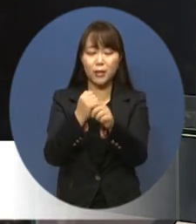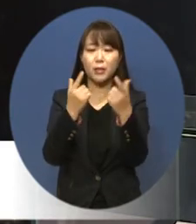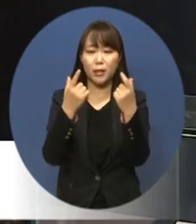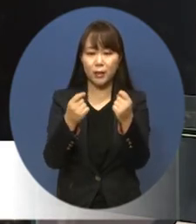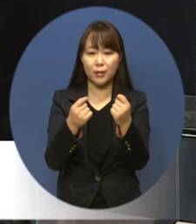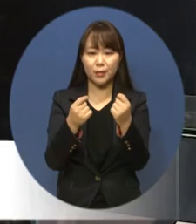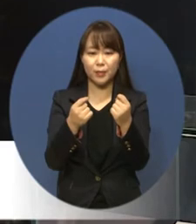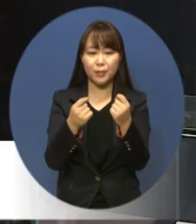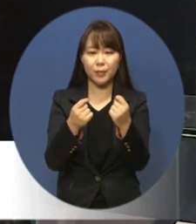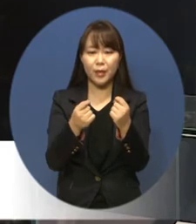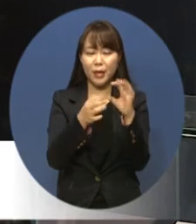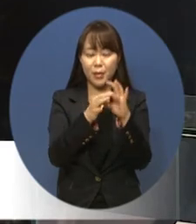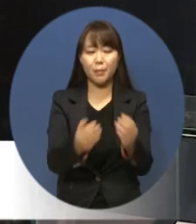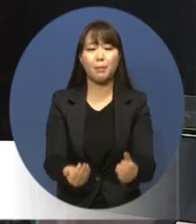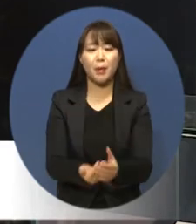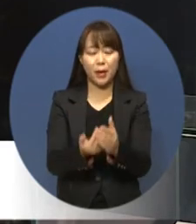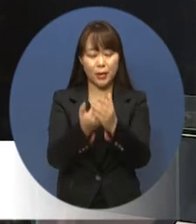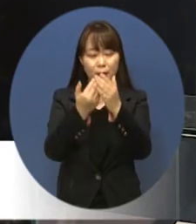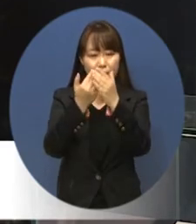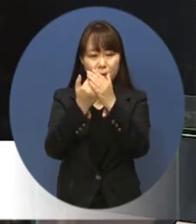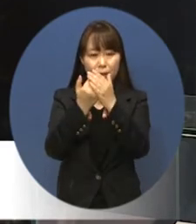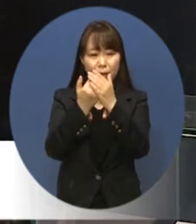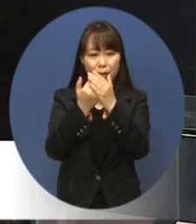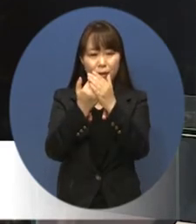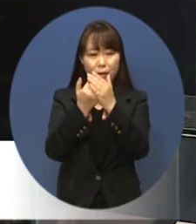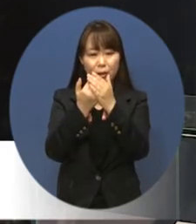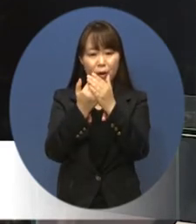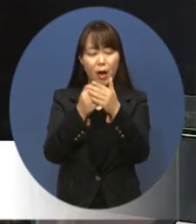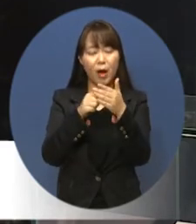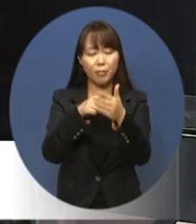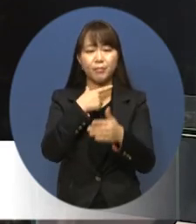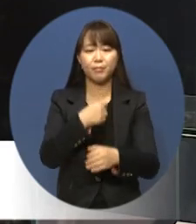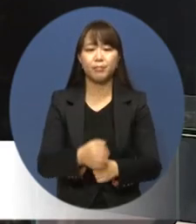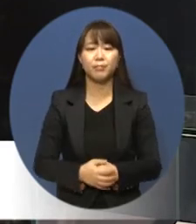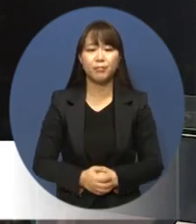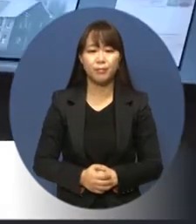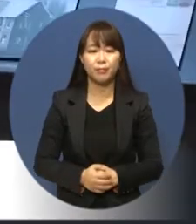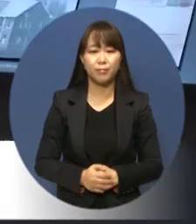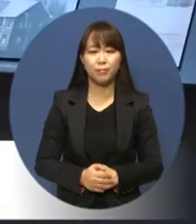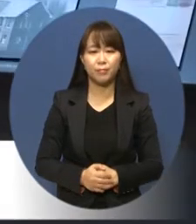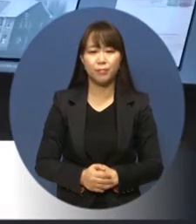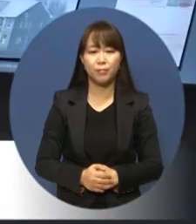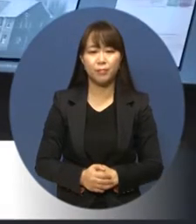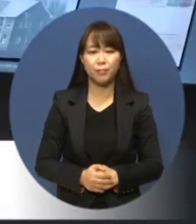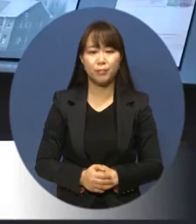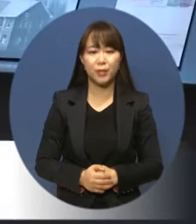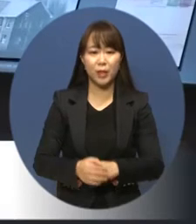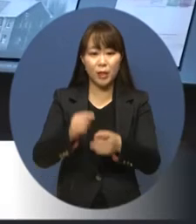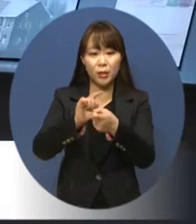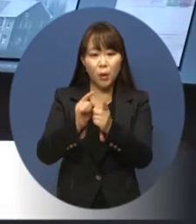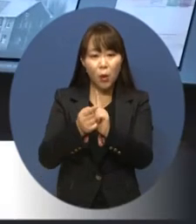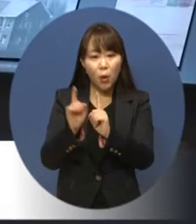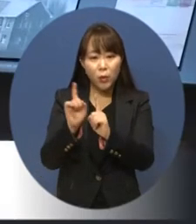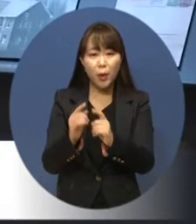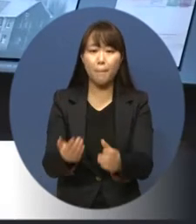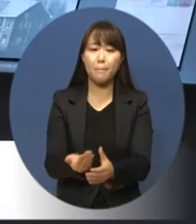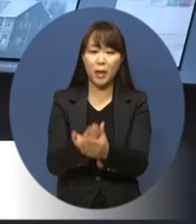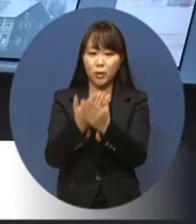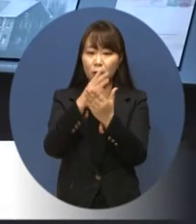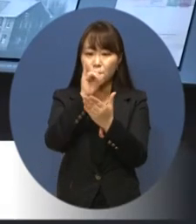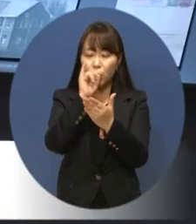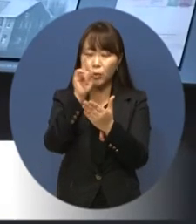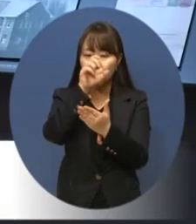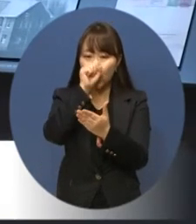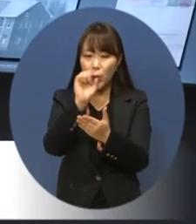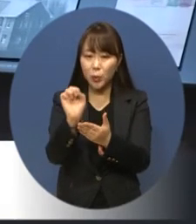이런 것을 계속 발전해 나가고자 합니다. 서로 상호 간에 어떤 발전할 수 있는